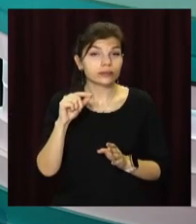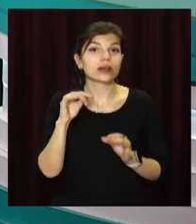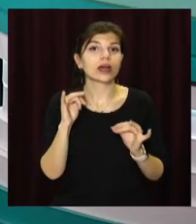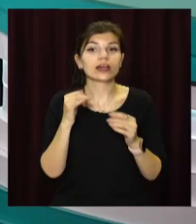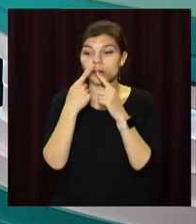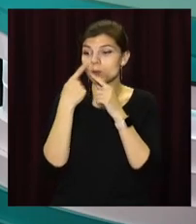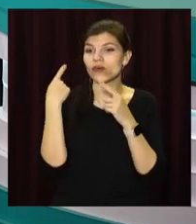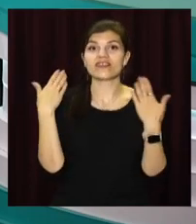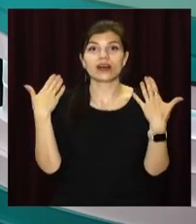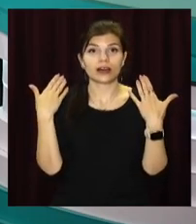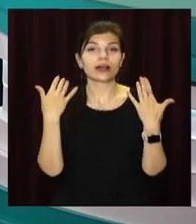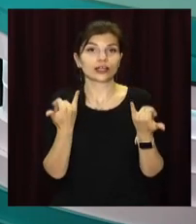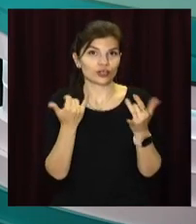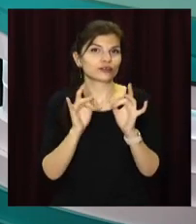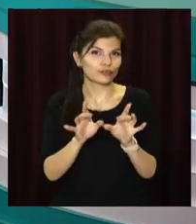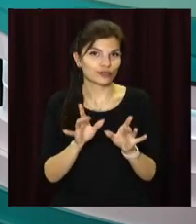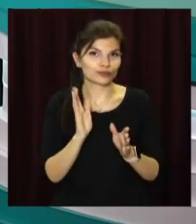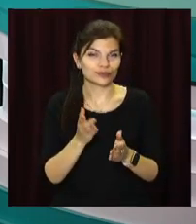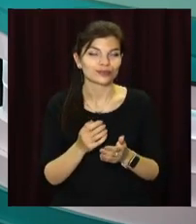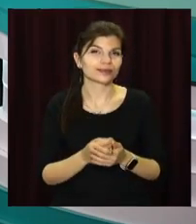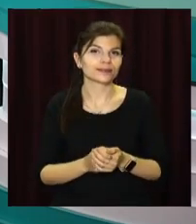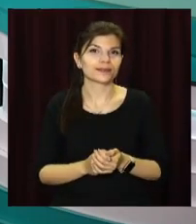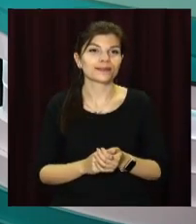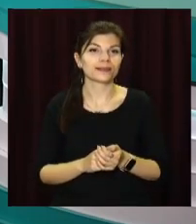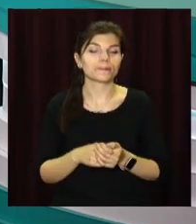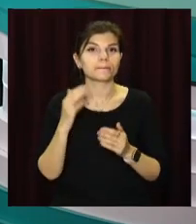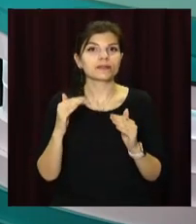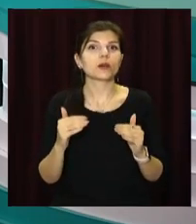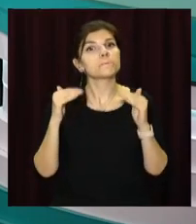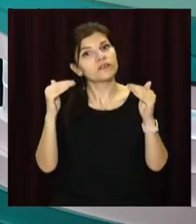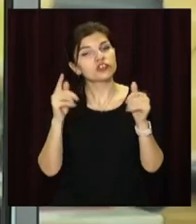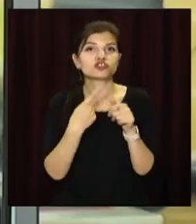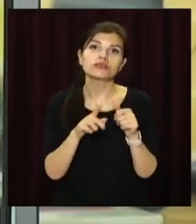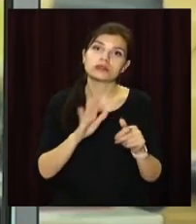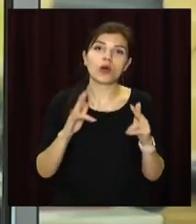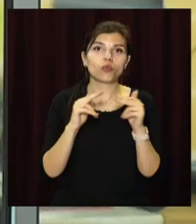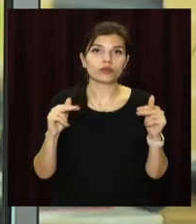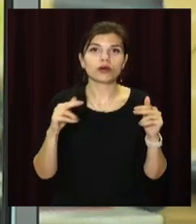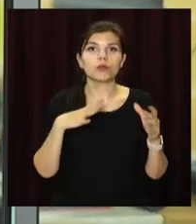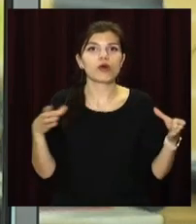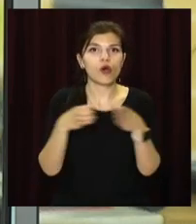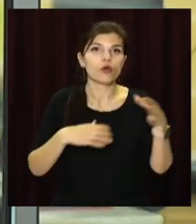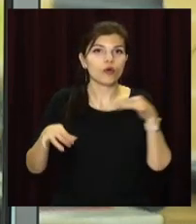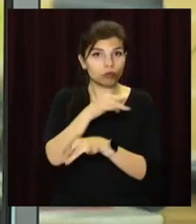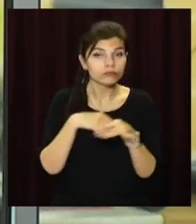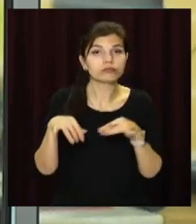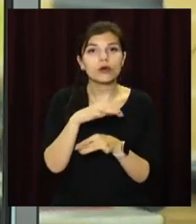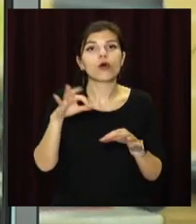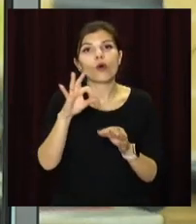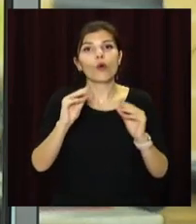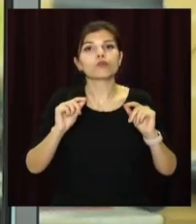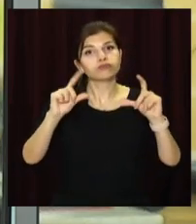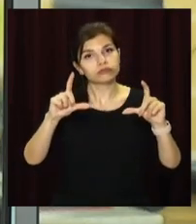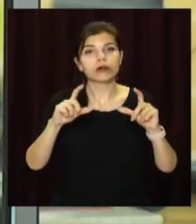Юліана Пуговкіна. І про події вихідних та понеділка дивіться просто зараз. Підвищать чи ні? У